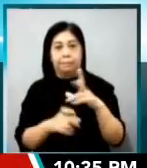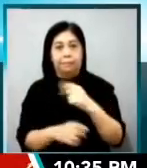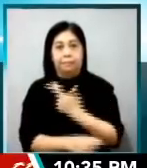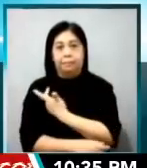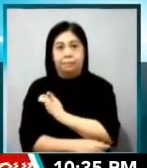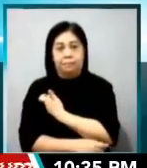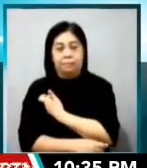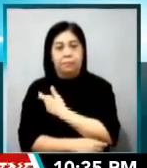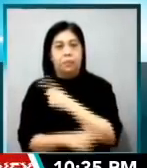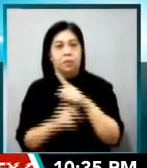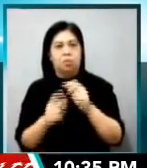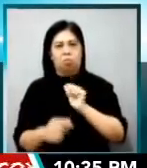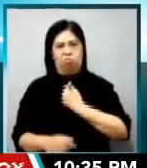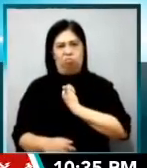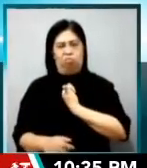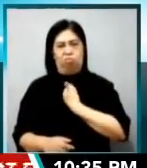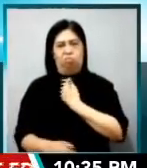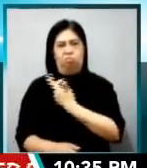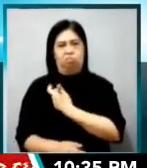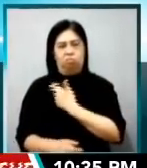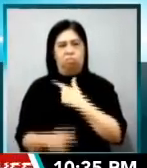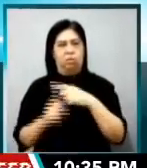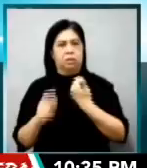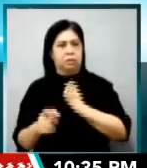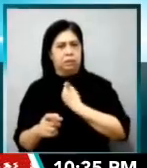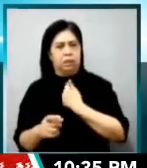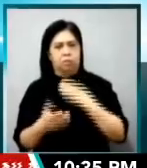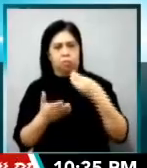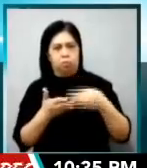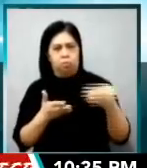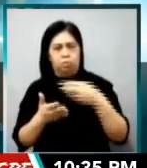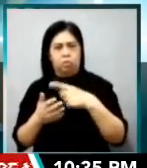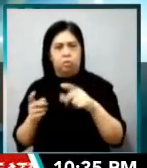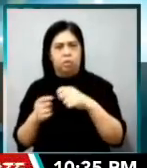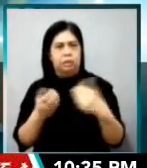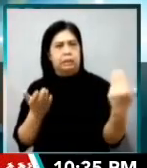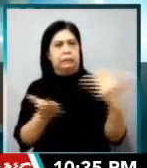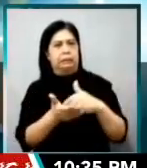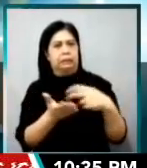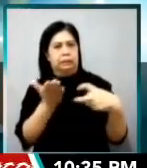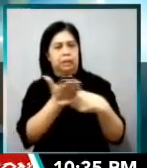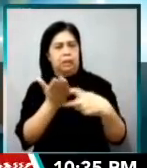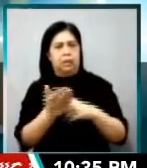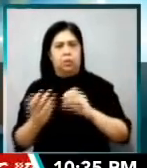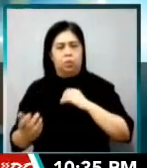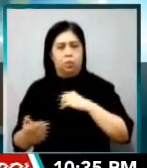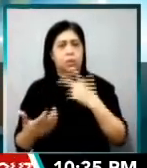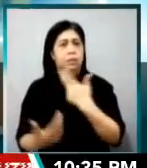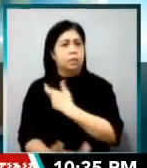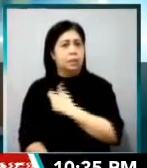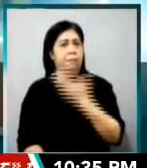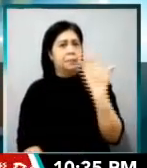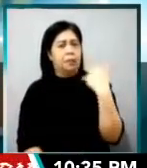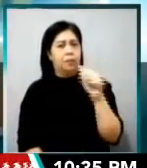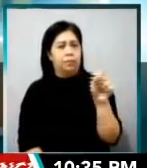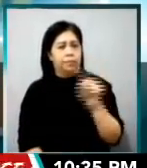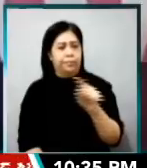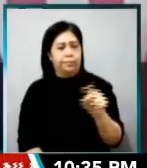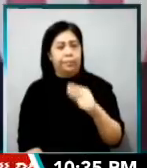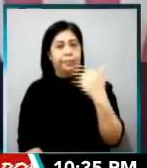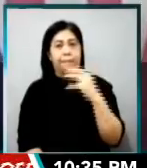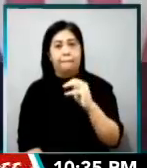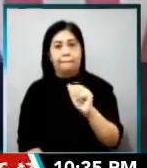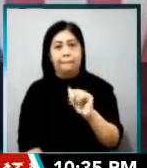sikap daw ang pagpapakuna at sariling gastos ang pag-rebook ng ticket. Nabakunahan na raw siya ng AstraZeneca noong May